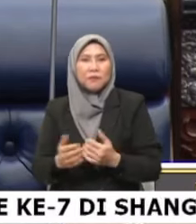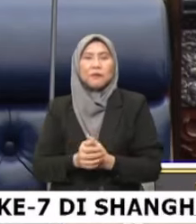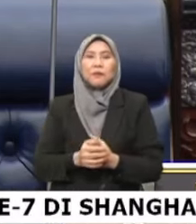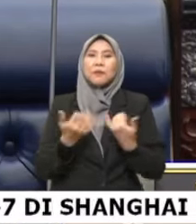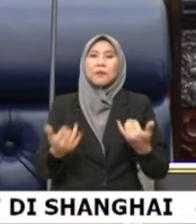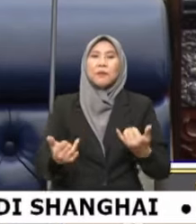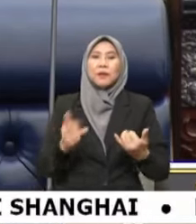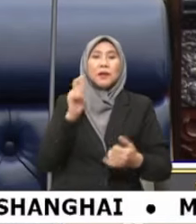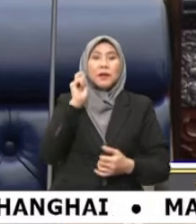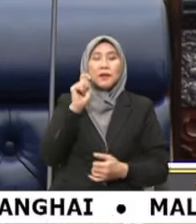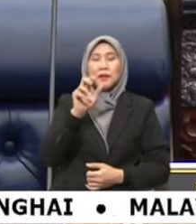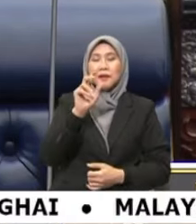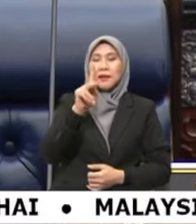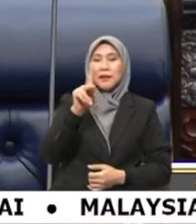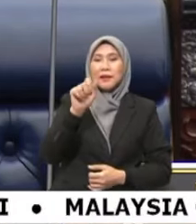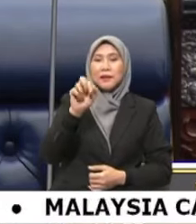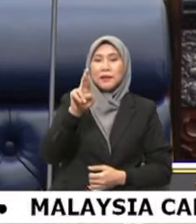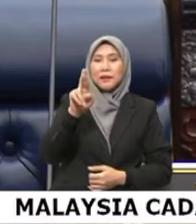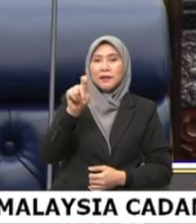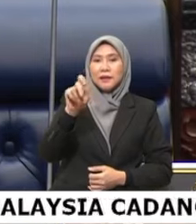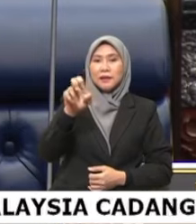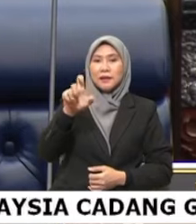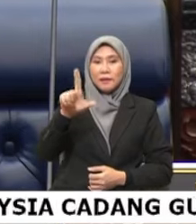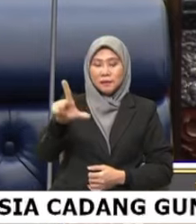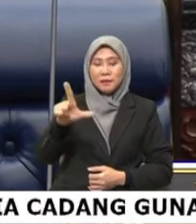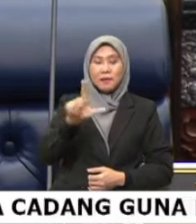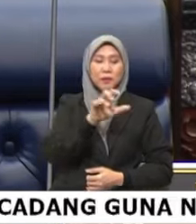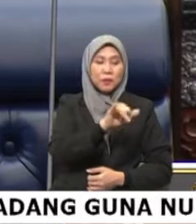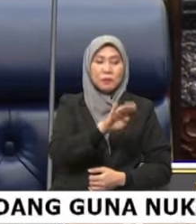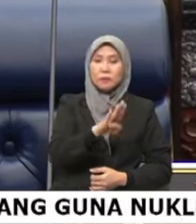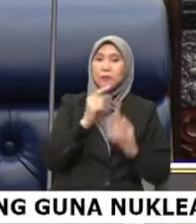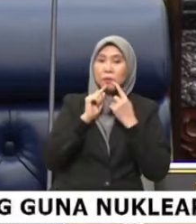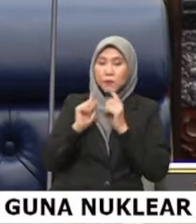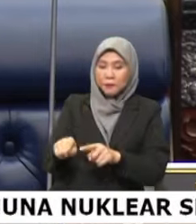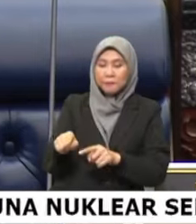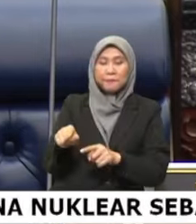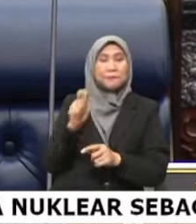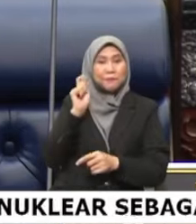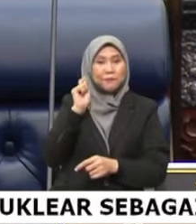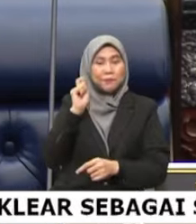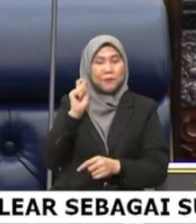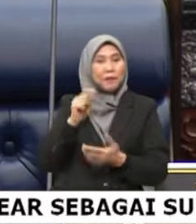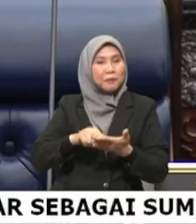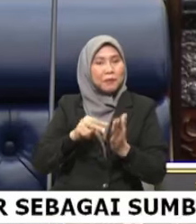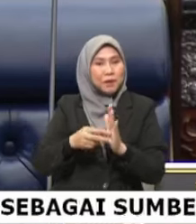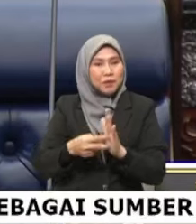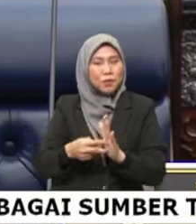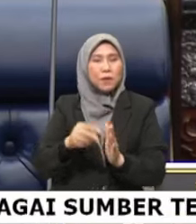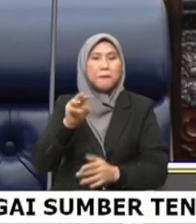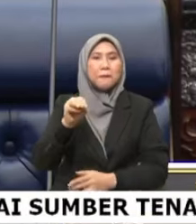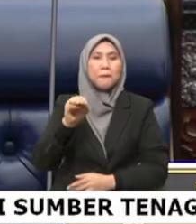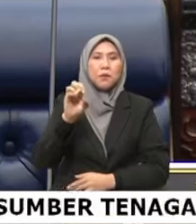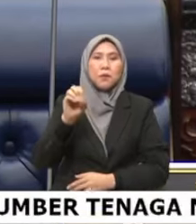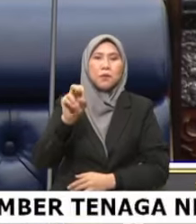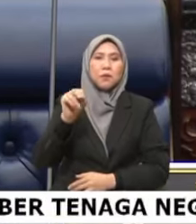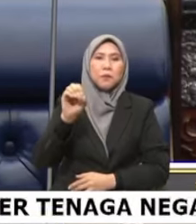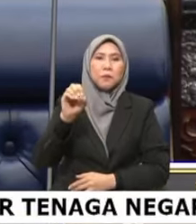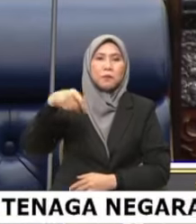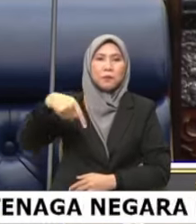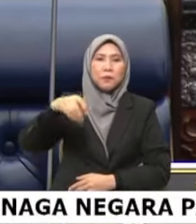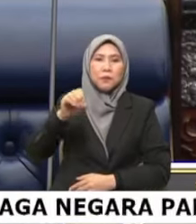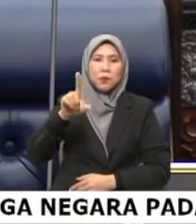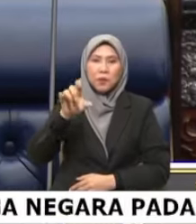kartel monopoli tadi, Ahmad telah bagi tafsiran dari segi Dewan Bahasa tentang makna monopoli, tentang